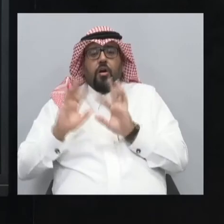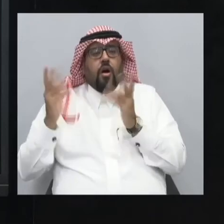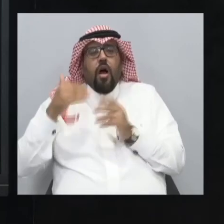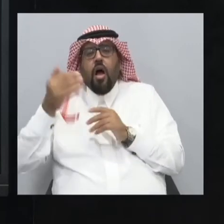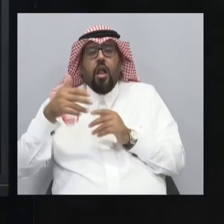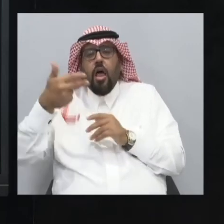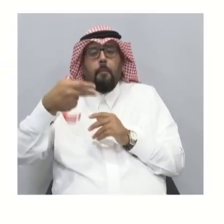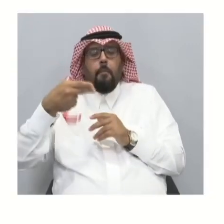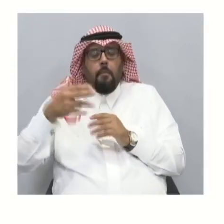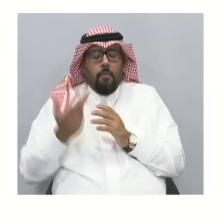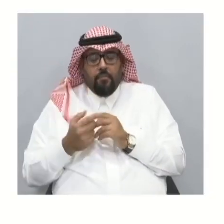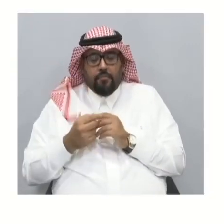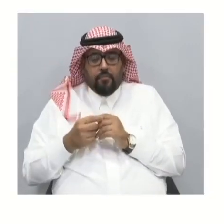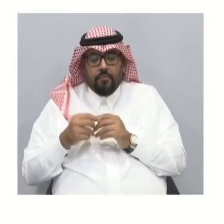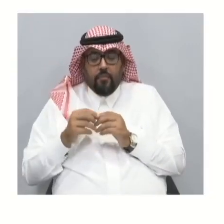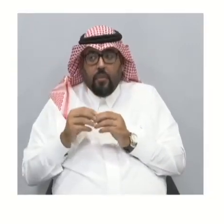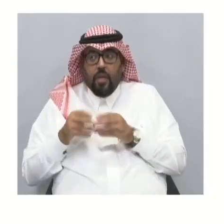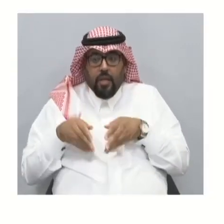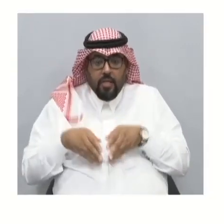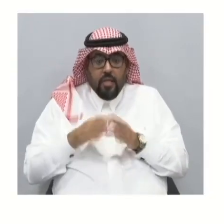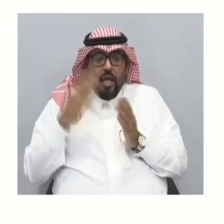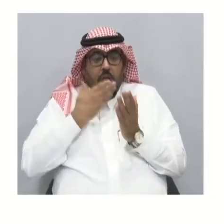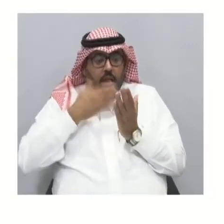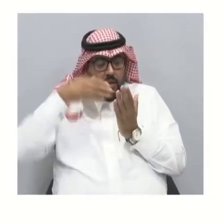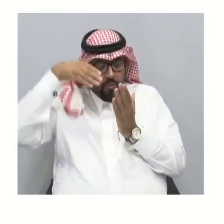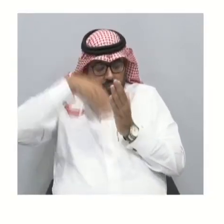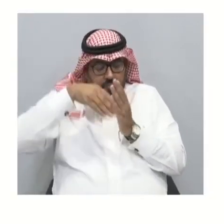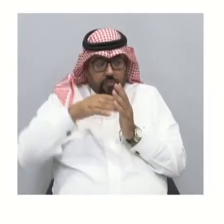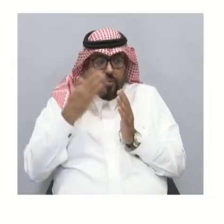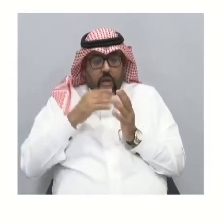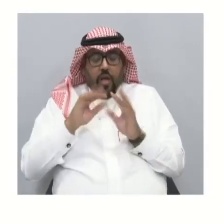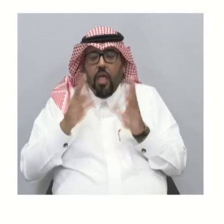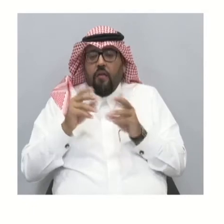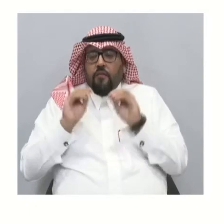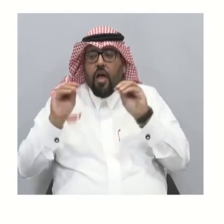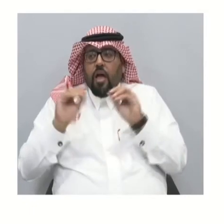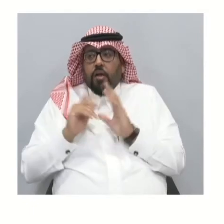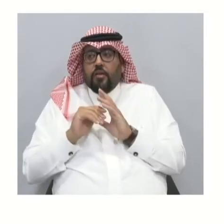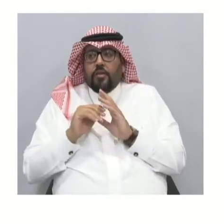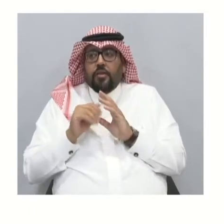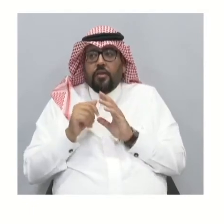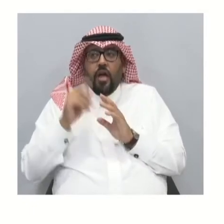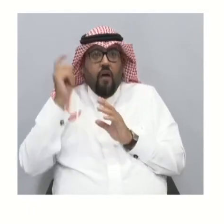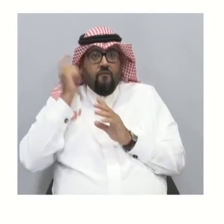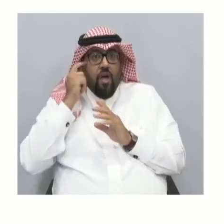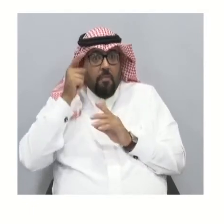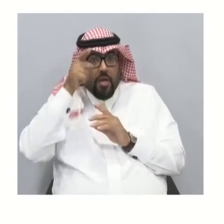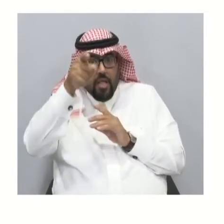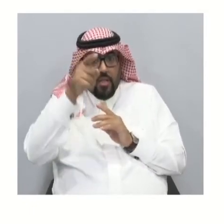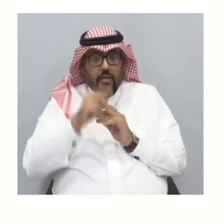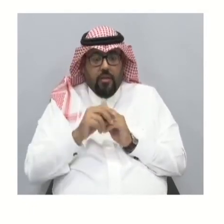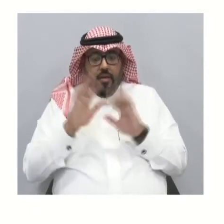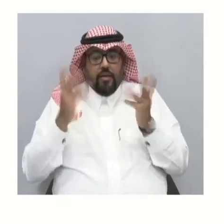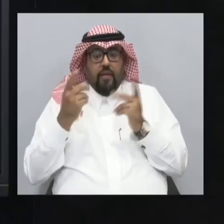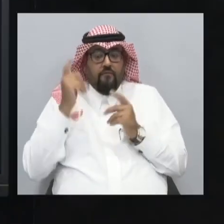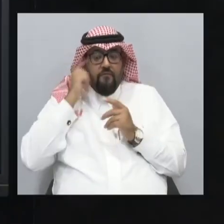آخره. هنا لما يتعرف على طريقة القراءة المتعمقة أصفها له، هنا فهمك، وهذا هو